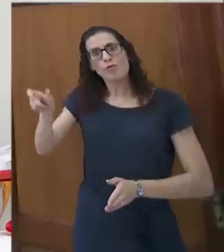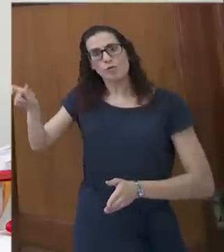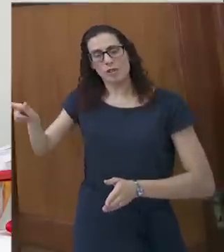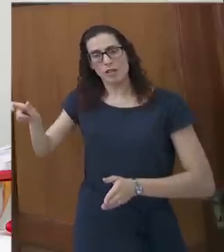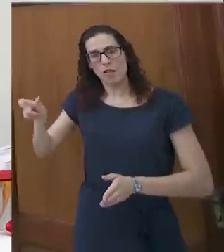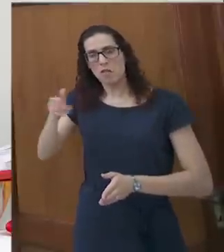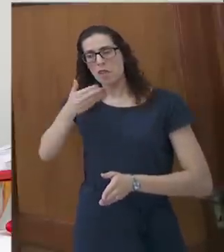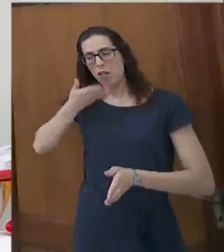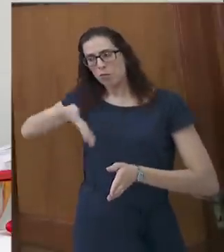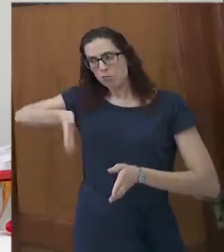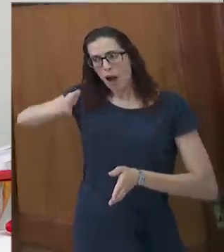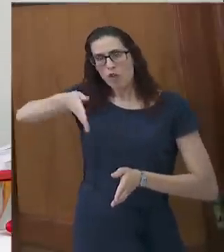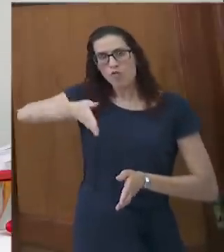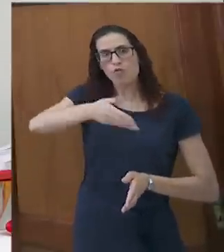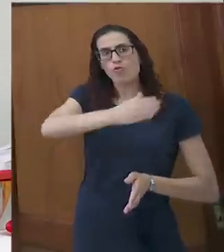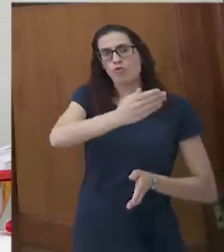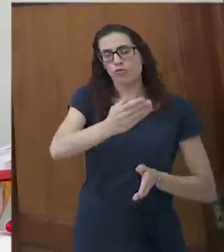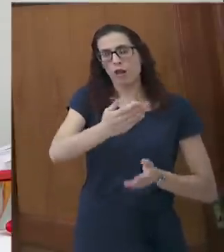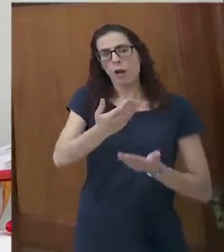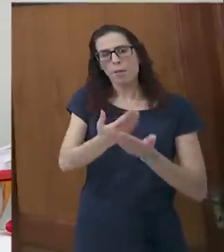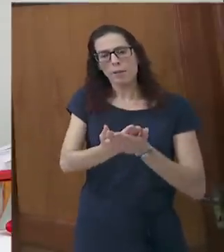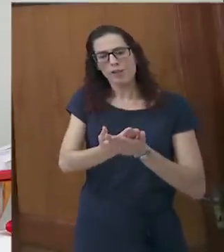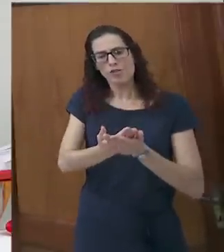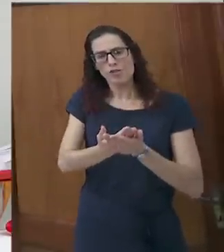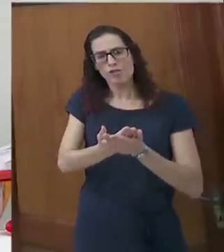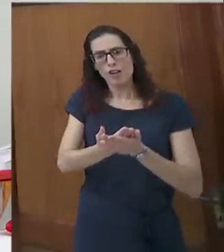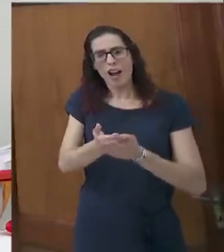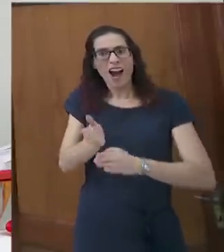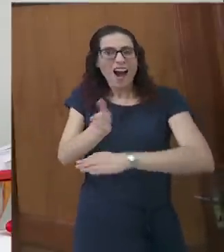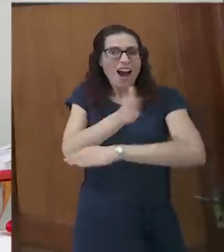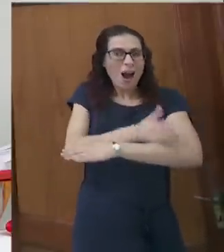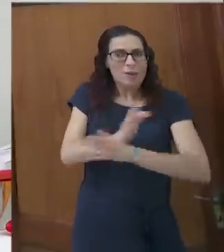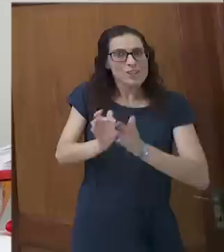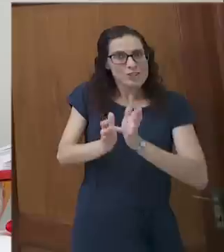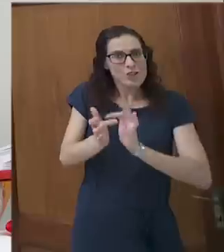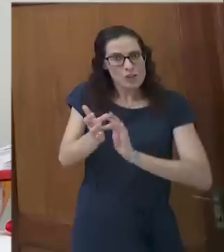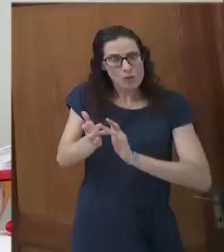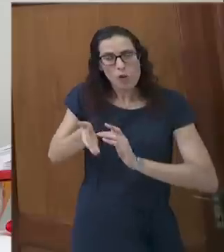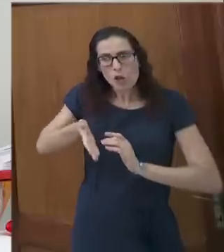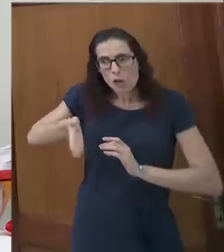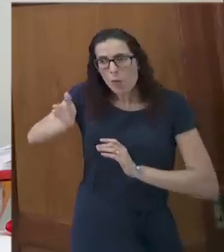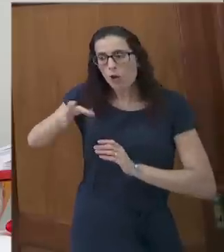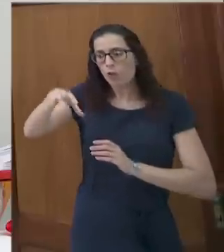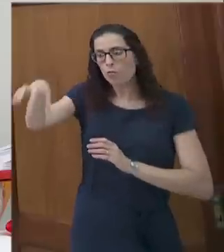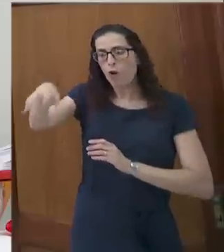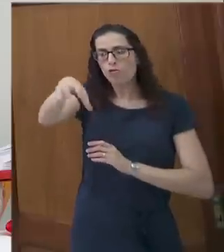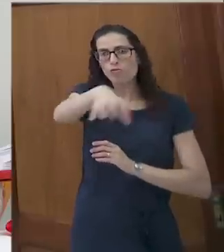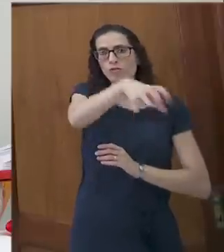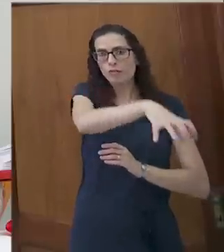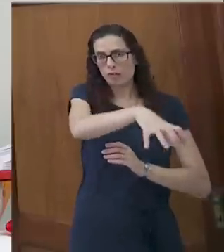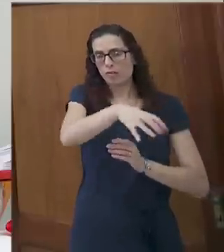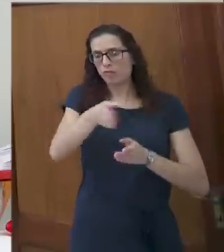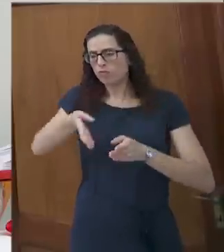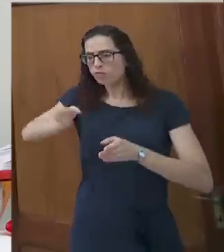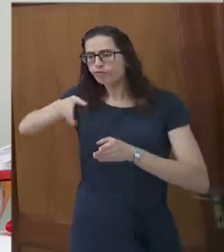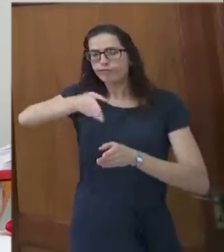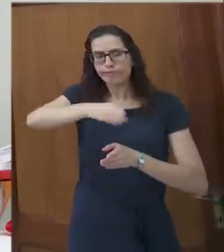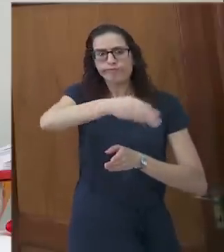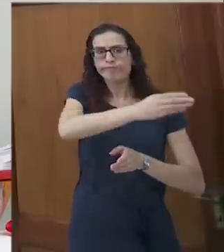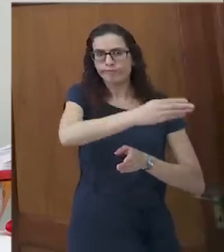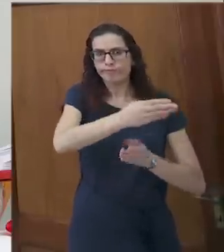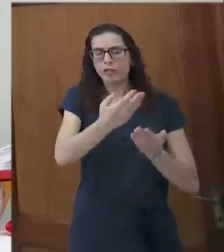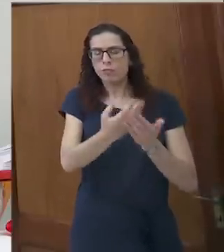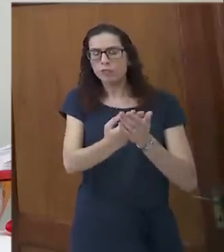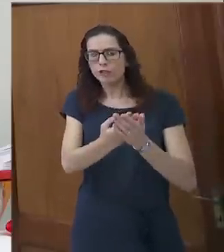bagħthom biex imorru qablu f'kull belt jew post fejn kien se jagħru.